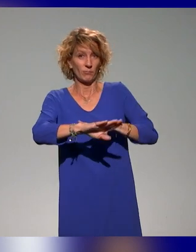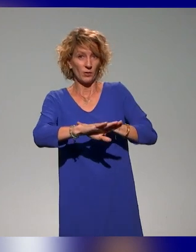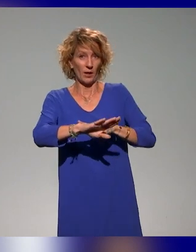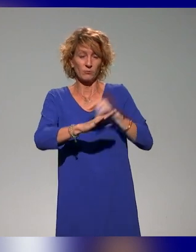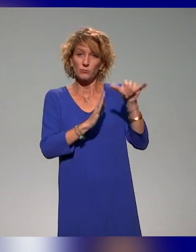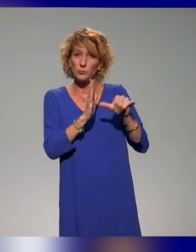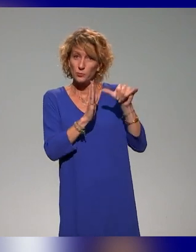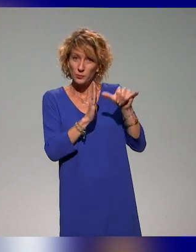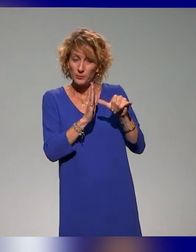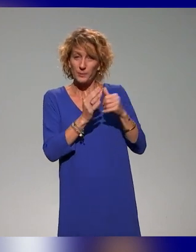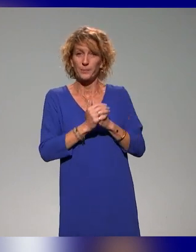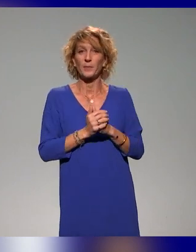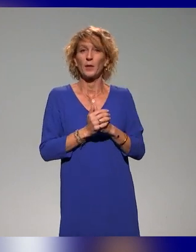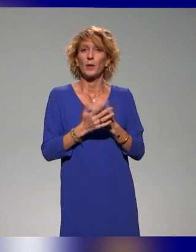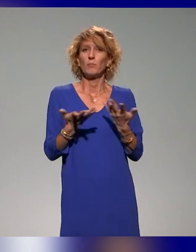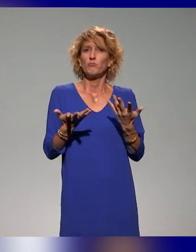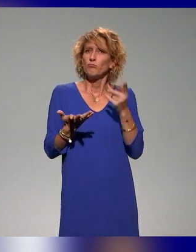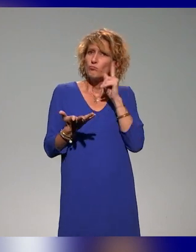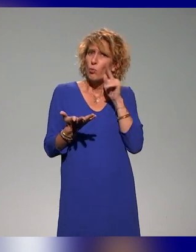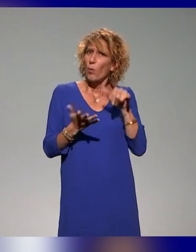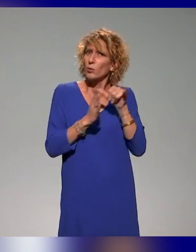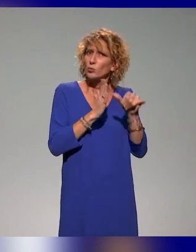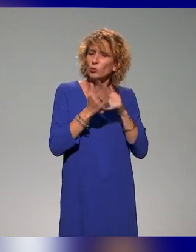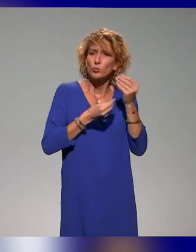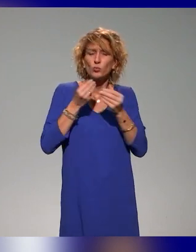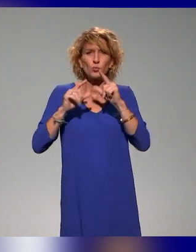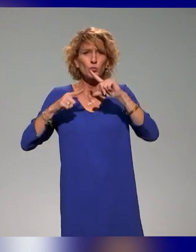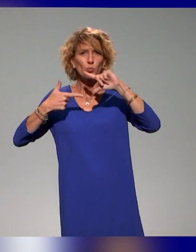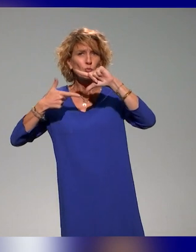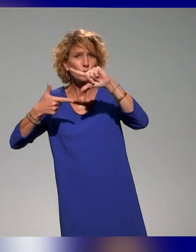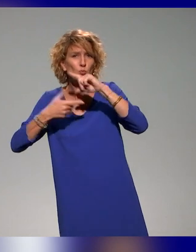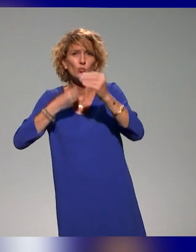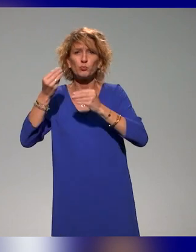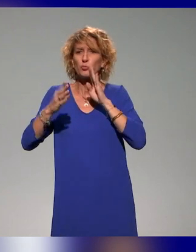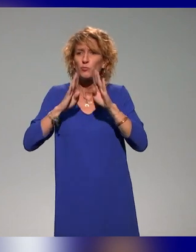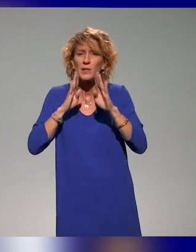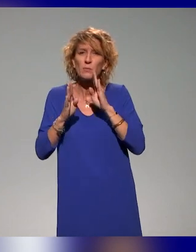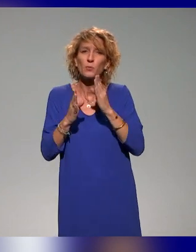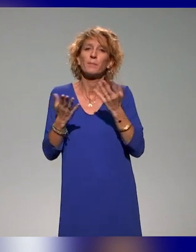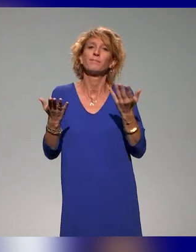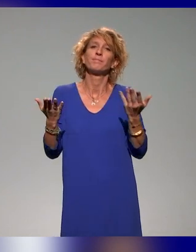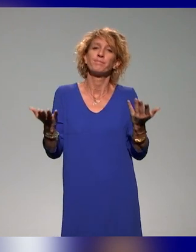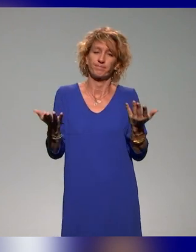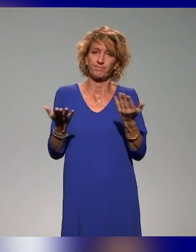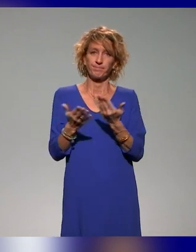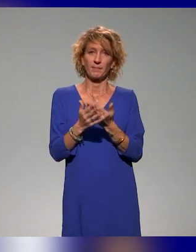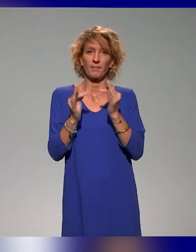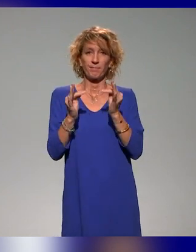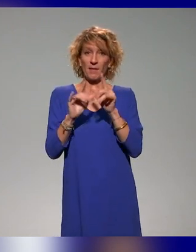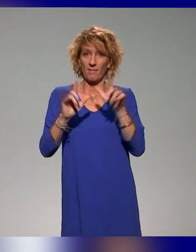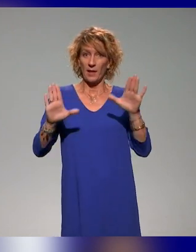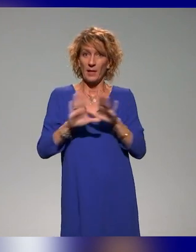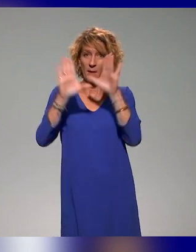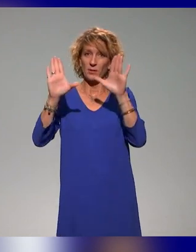YouTube. Pourquoi YouTube et pas Zoom ou Facebook comme nous l'avons annoncé? Ben, c'est simplement que l'image est de